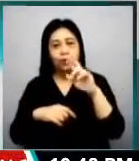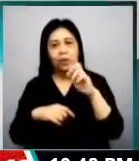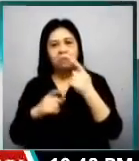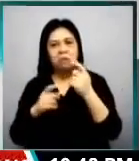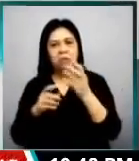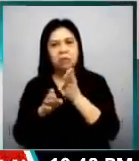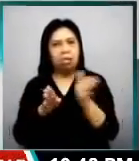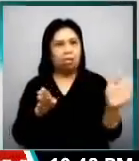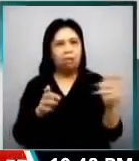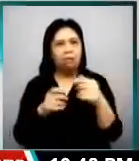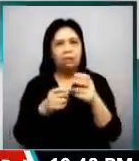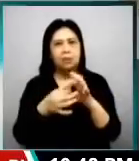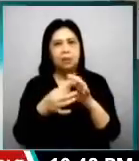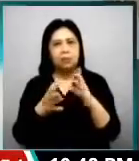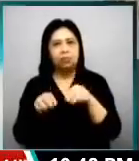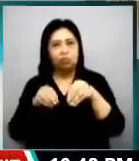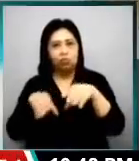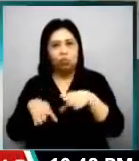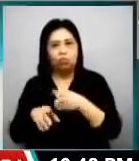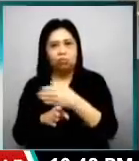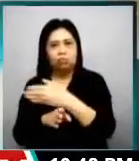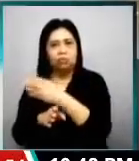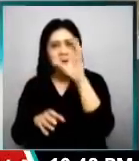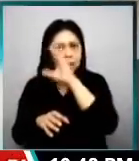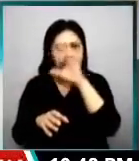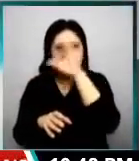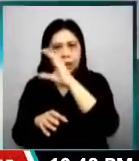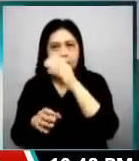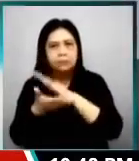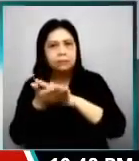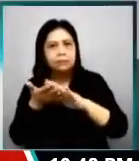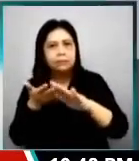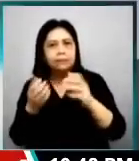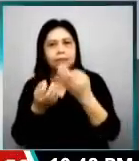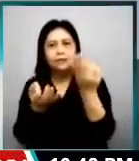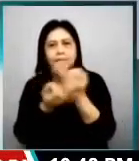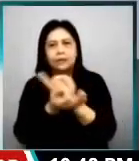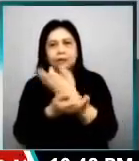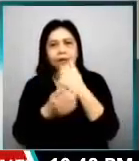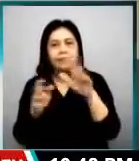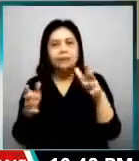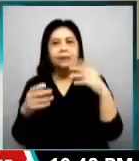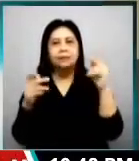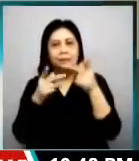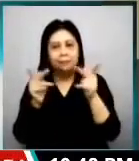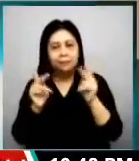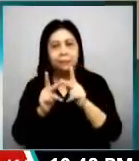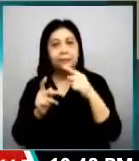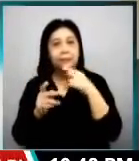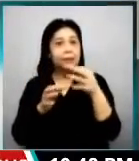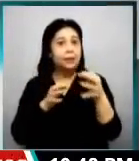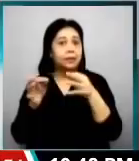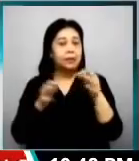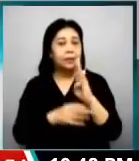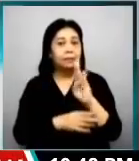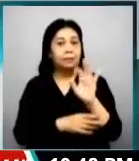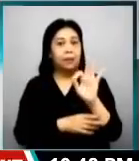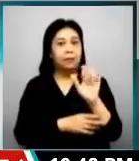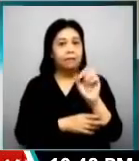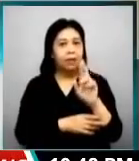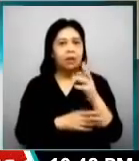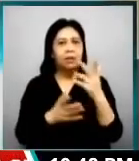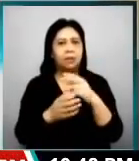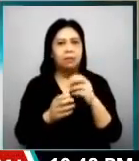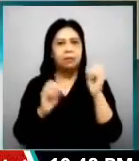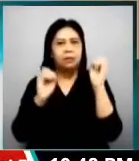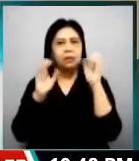ang dolphin at naganap ito ng malinis at malilim na lugar. Paliwanag naman ng BIFAR, baka may hinabol na isda ang